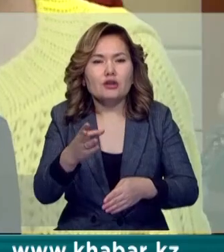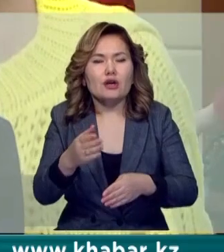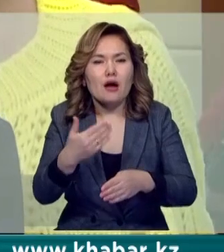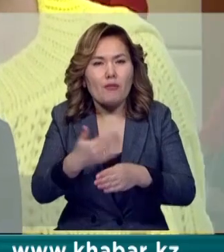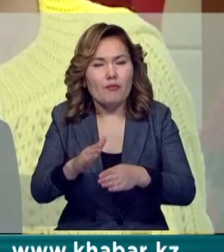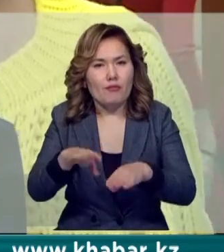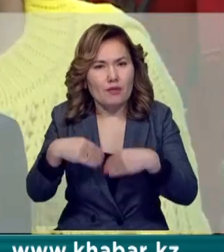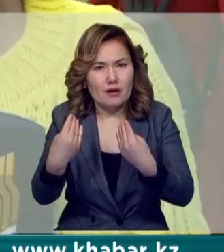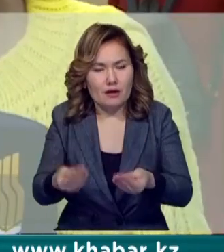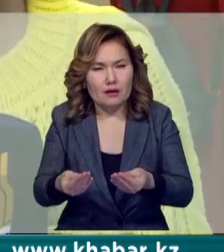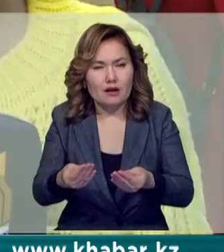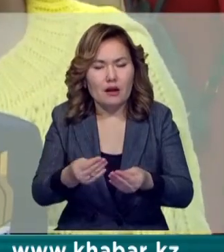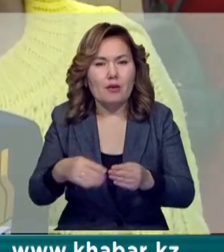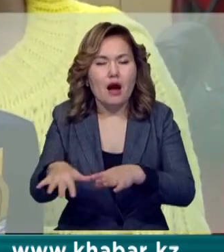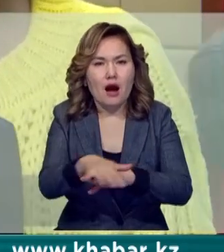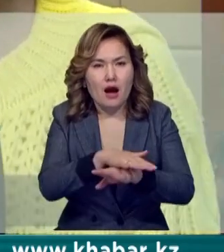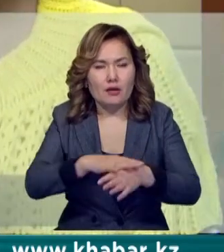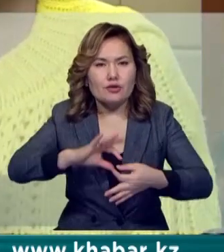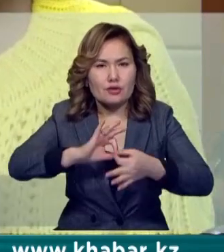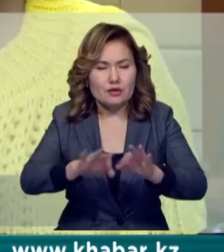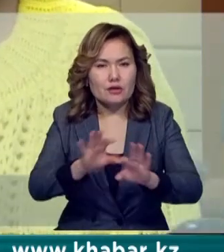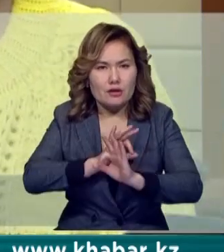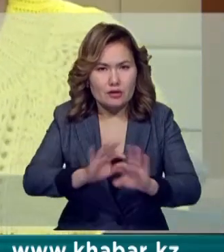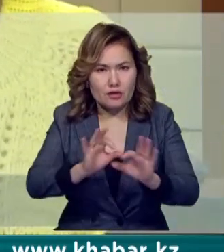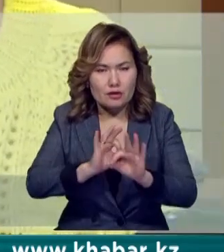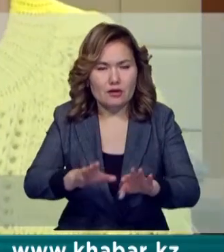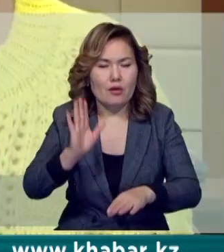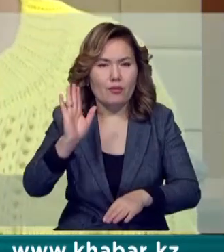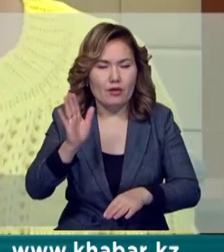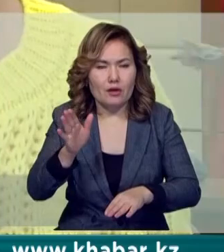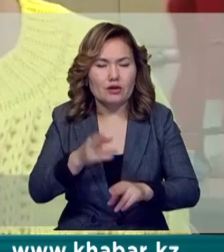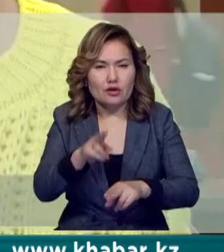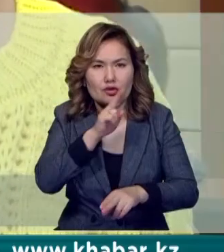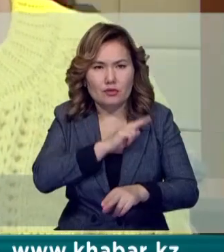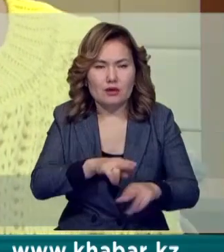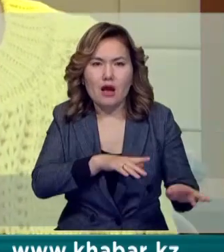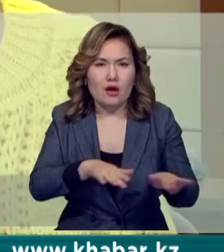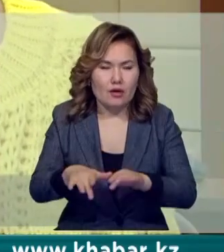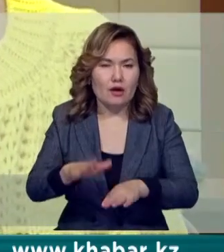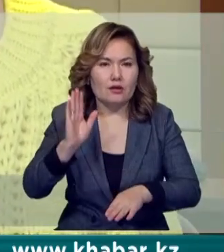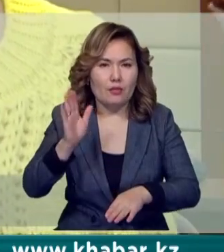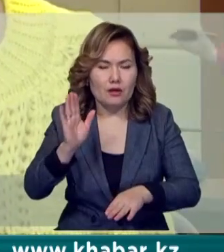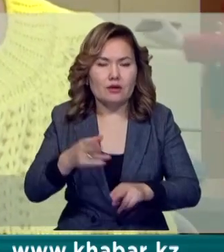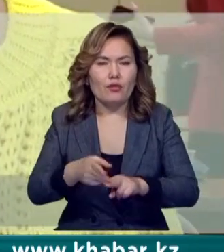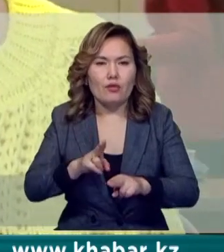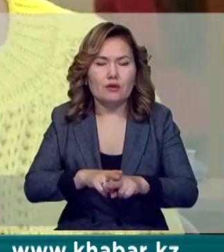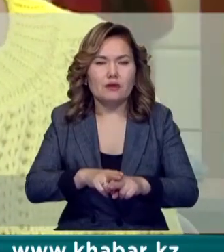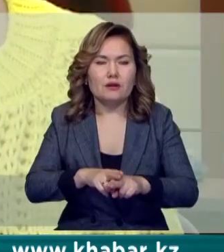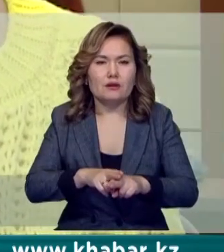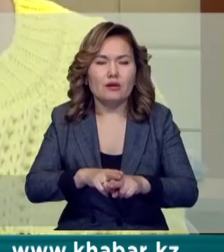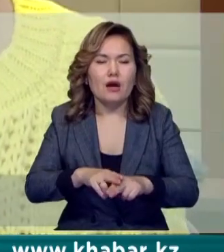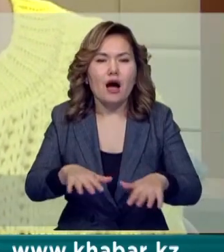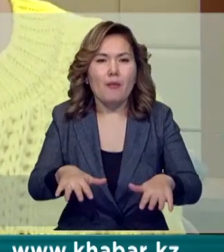туралы халыққа тәптіштеп түсіндіру жұмыстарын тәптіштеп жүргізуді талап етті. Және де осы